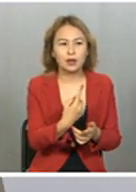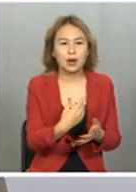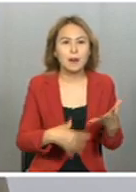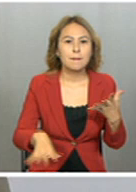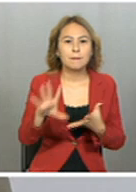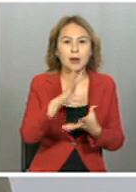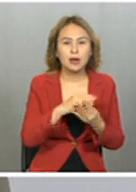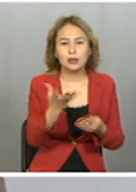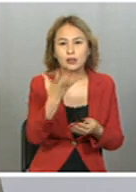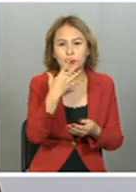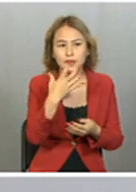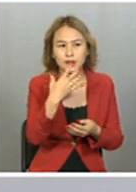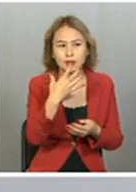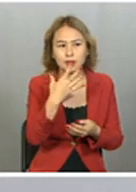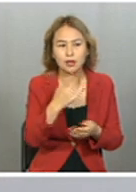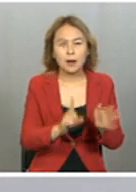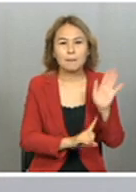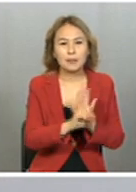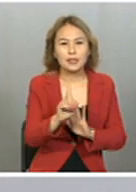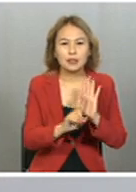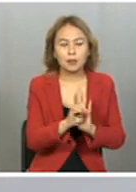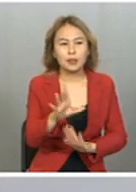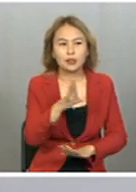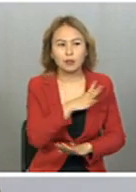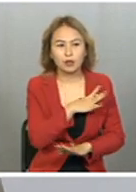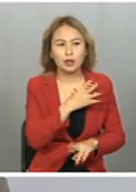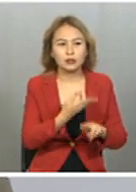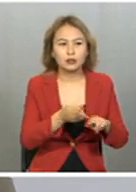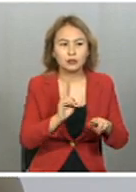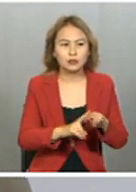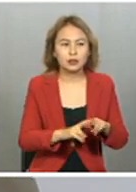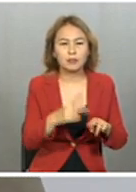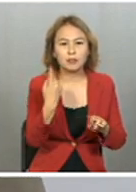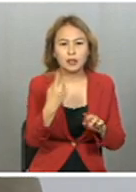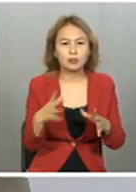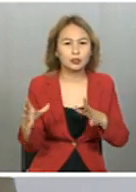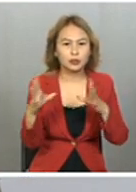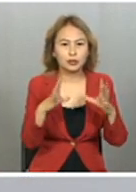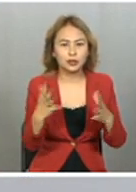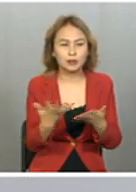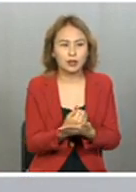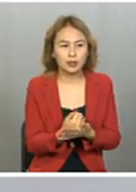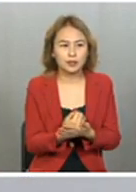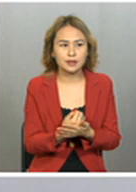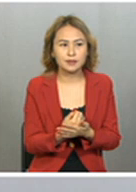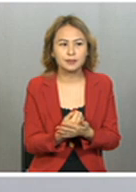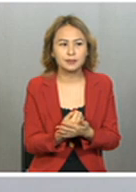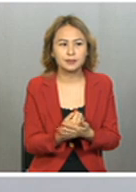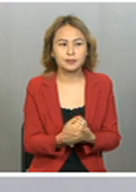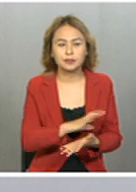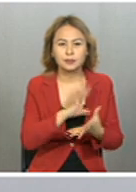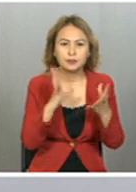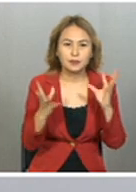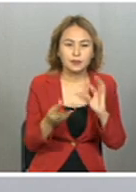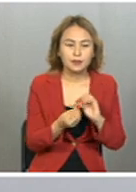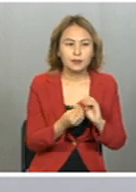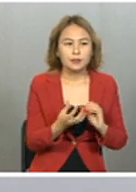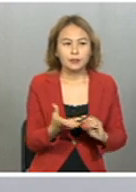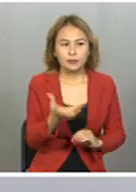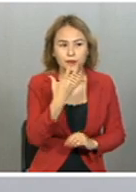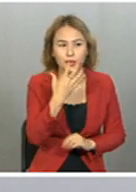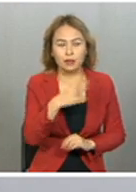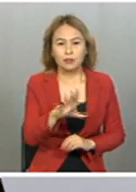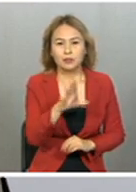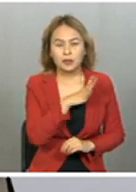қымыз. Бастапқыда болған қымызды біз бір бүтін деп алуымыз керек. Сонда барлық болған қымыздан ішілген